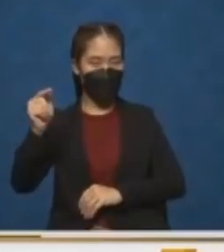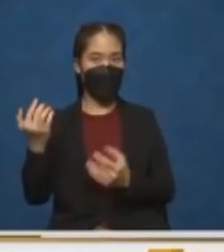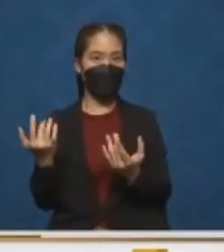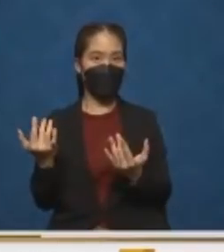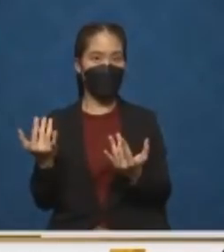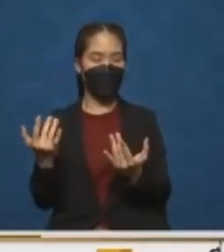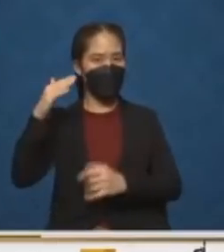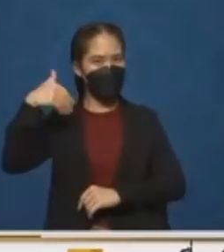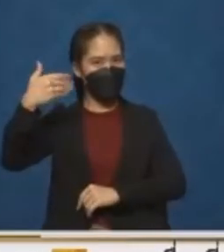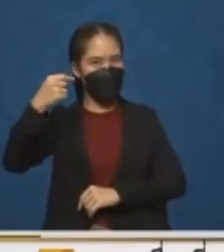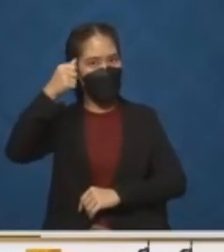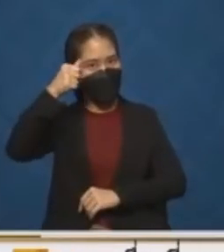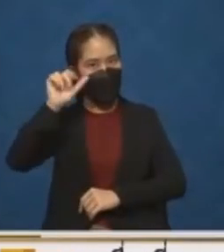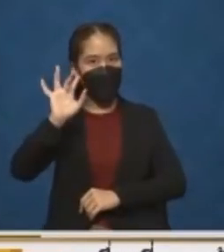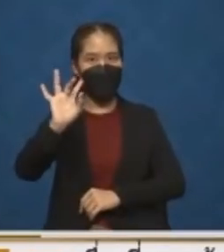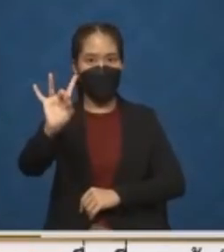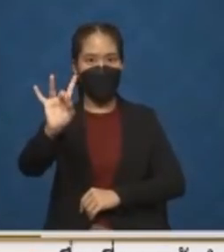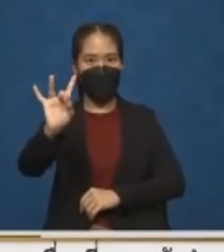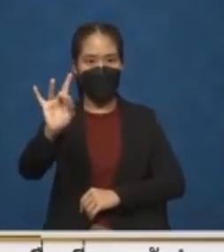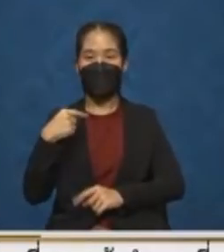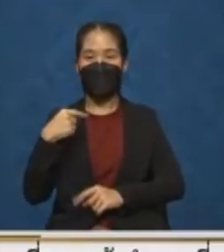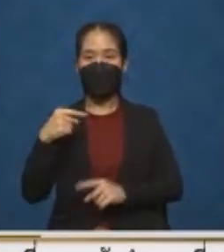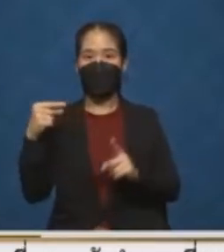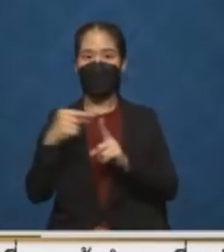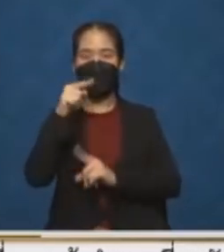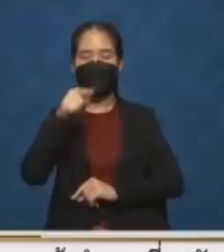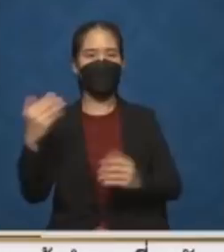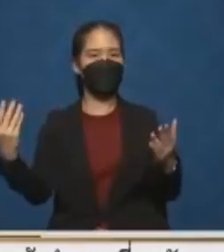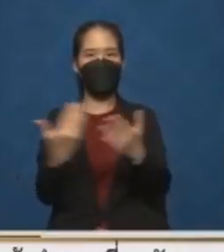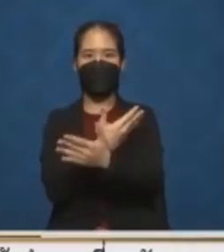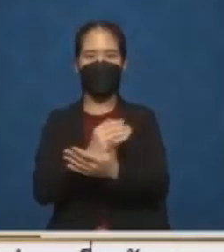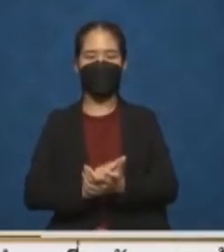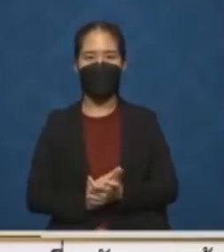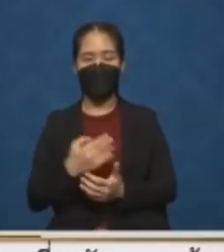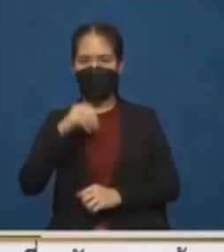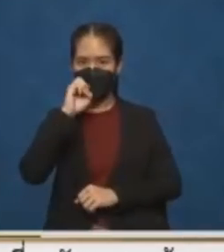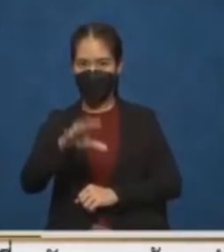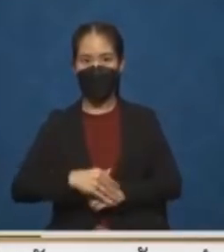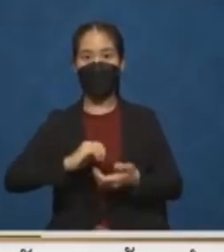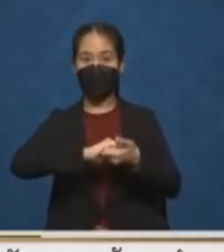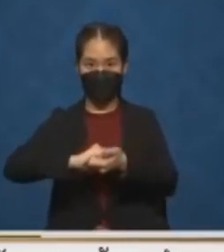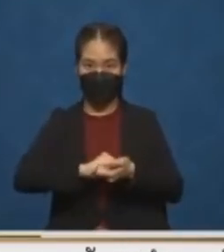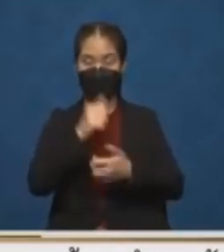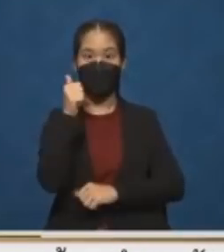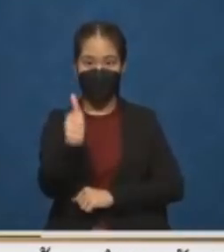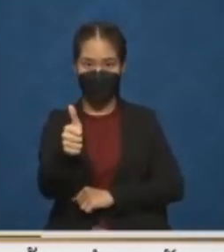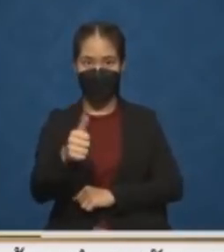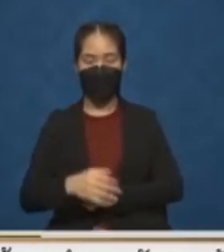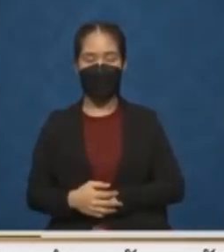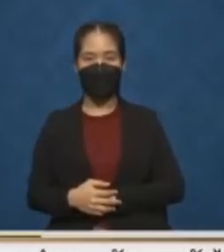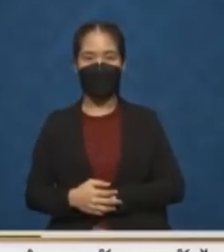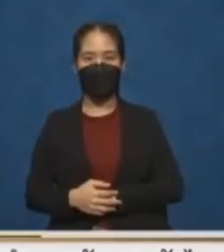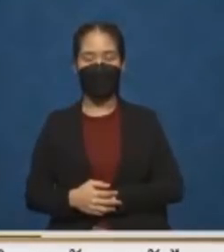แต่หลงจากนั้น 8 วันข้อสั่งการข้ในยกกเปลยนให่บอกวาทำสัญญาได้ไม่มีความจำ